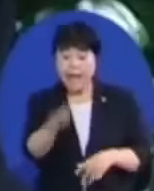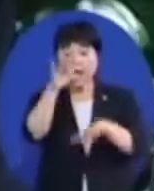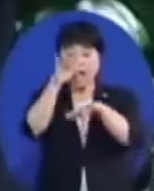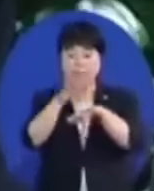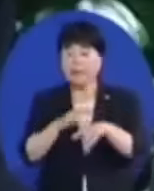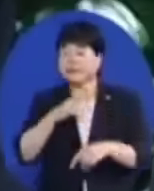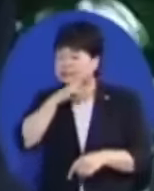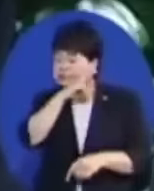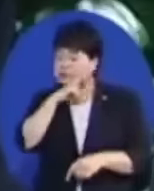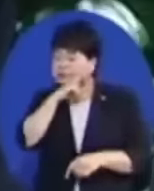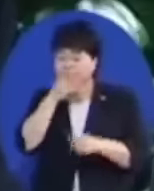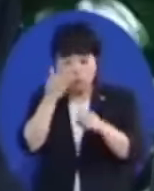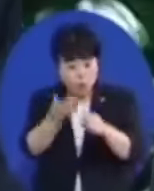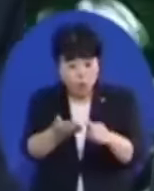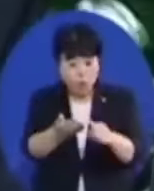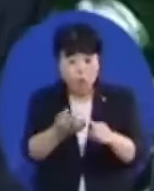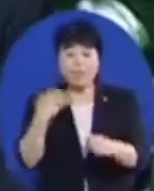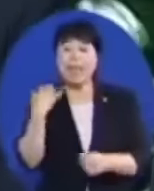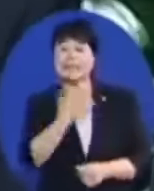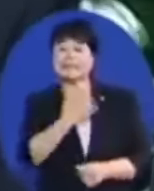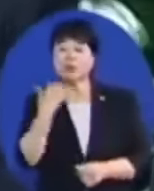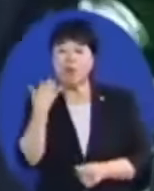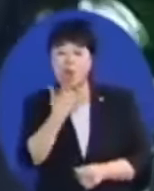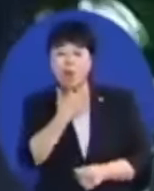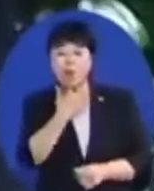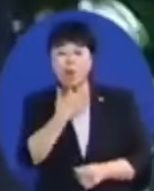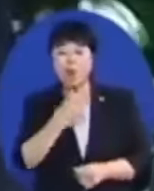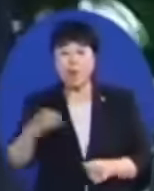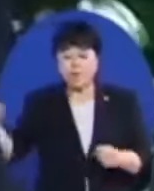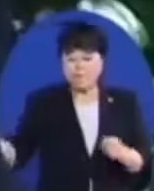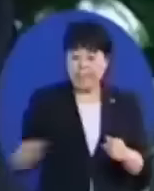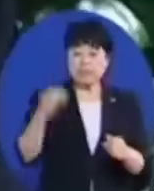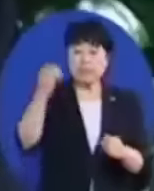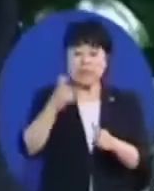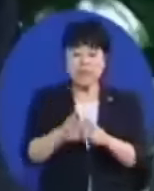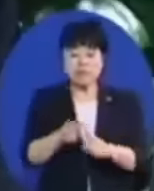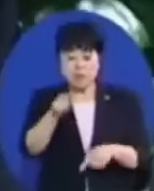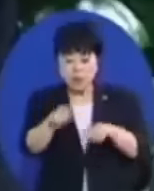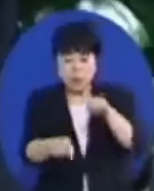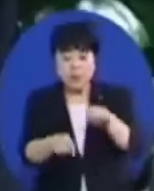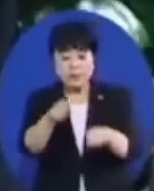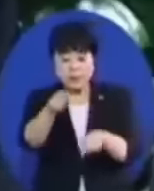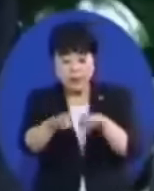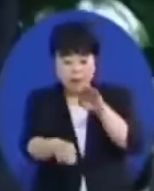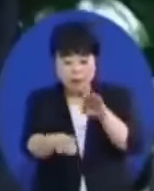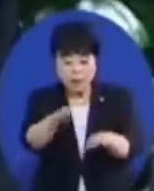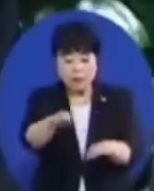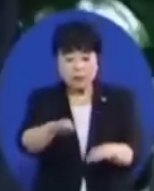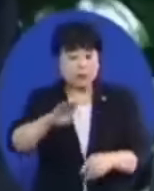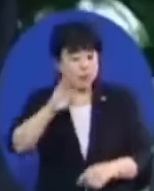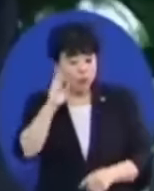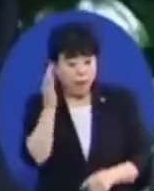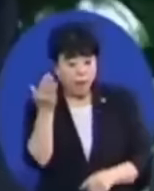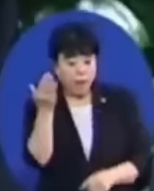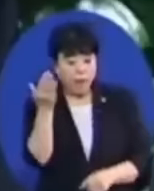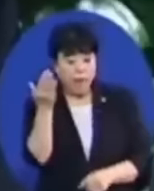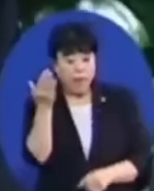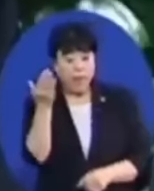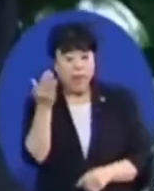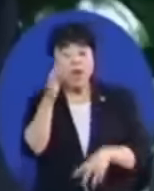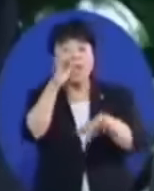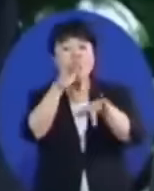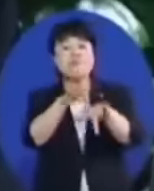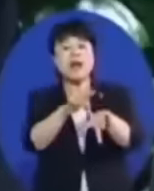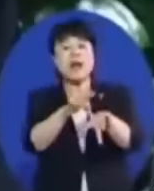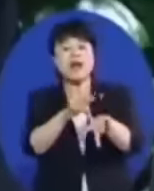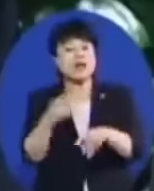마귀는 의심을 반드시 가져오는 것입니다. 베드로가 파도 위를 걸어놓은 예수님을 향해서 들어가면 걸어갔으면 됐는데 마귀가